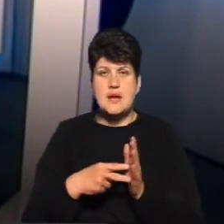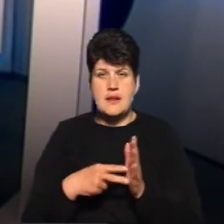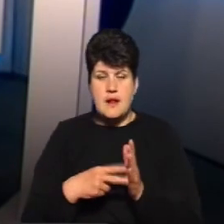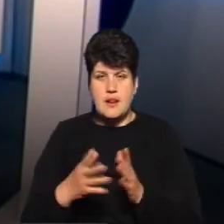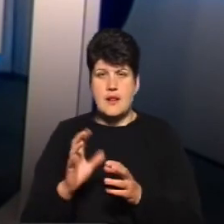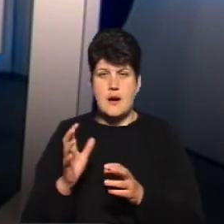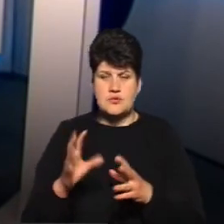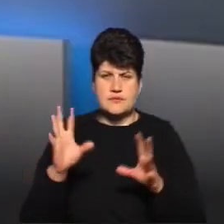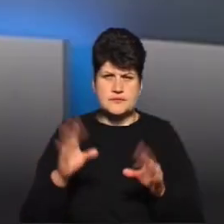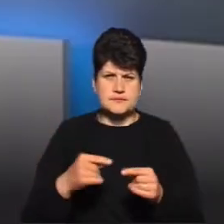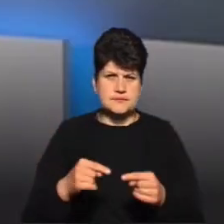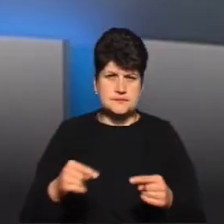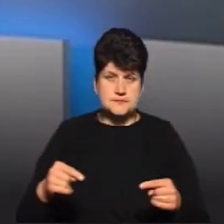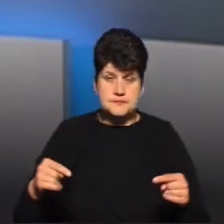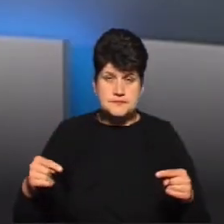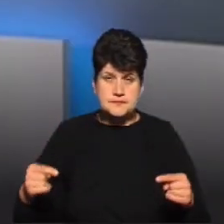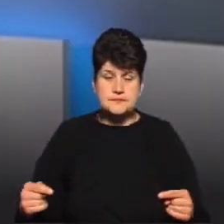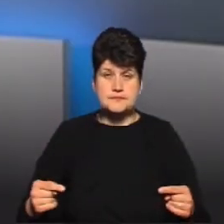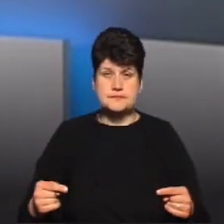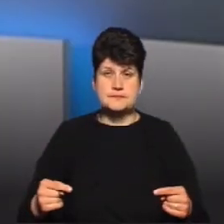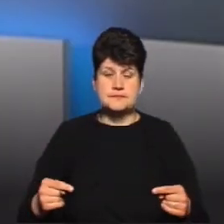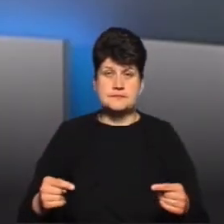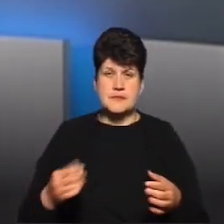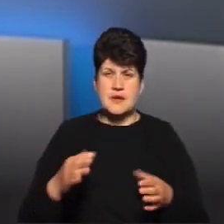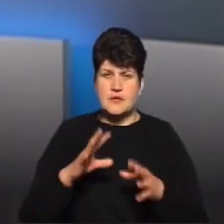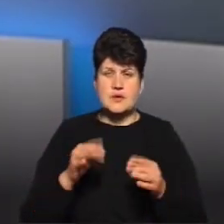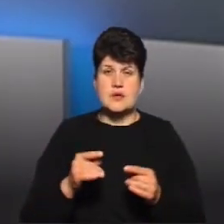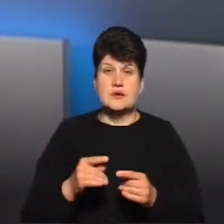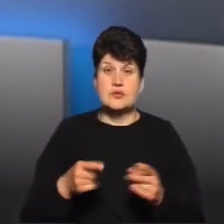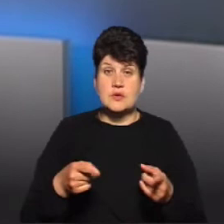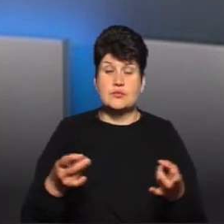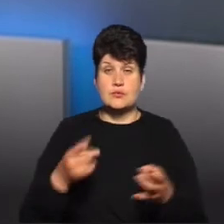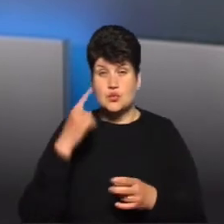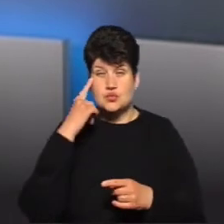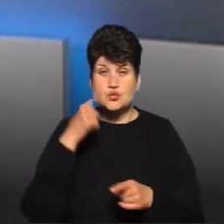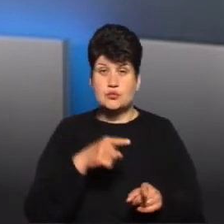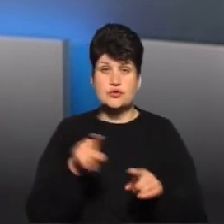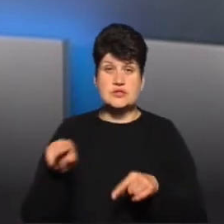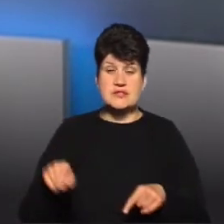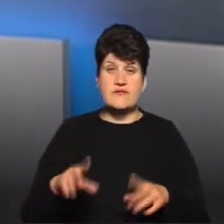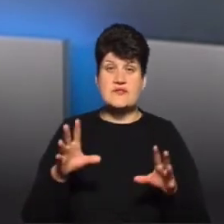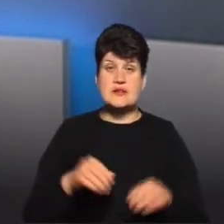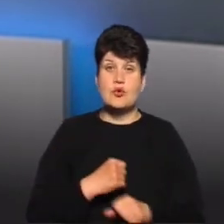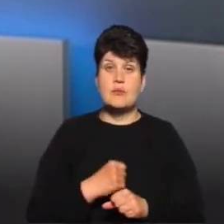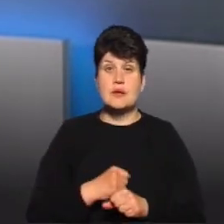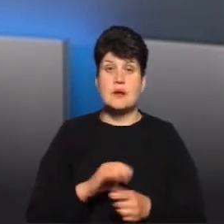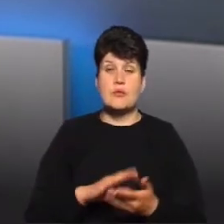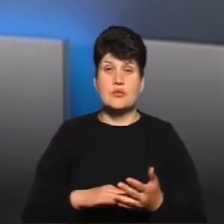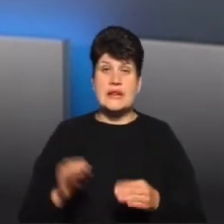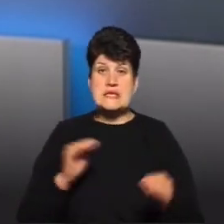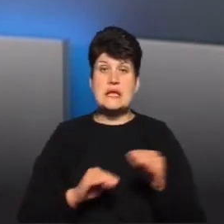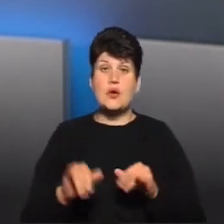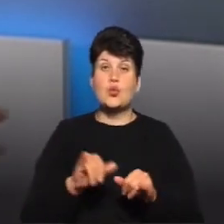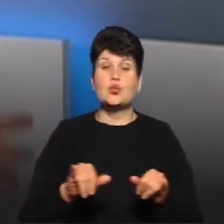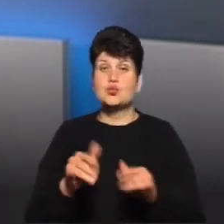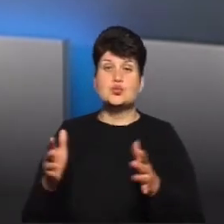інші різні елементи, які є, то їй вже потрібно думати, що з цим всім потім робити. Не складала вона ті батарейки, думати, шукати